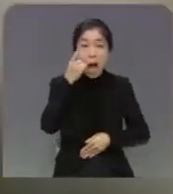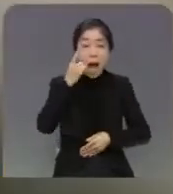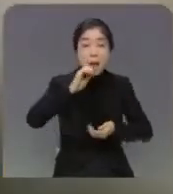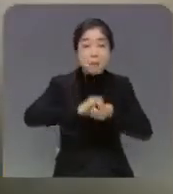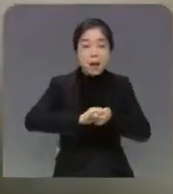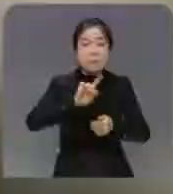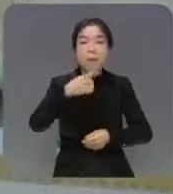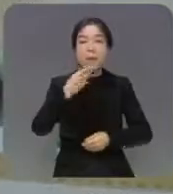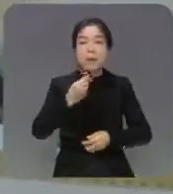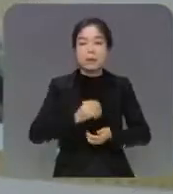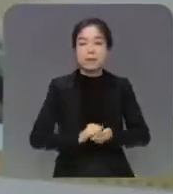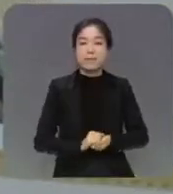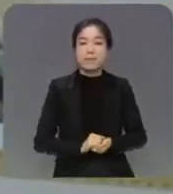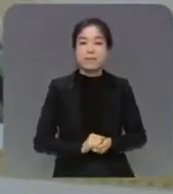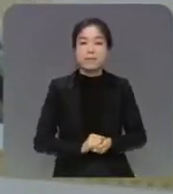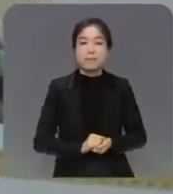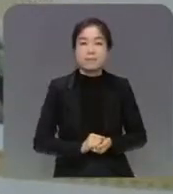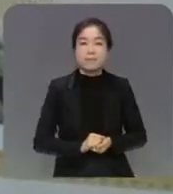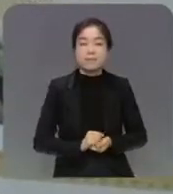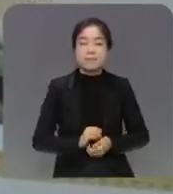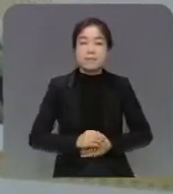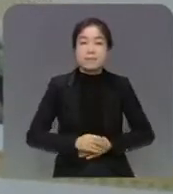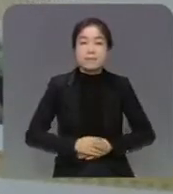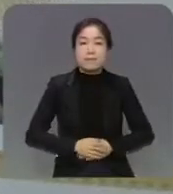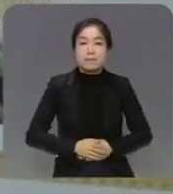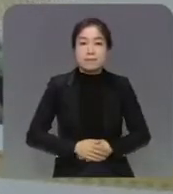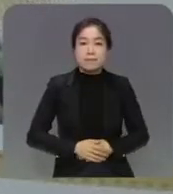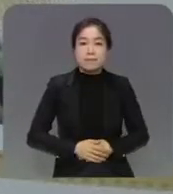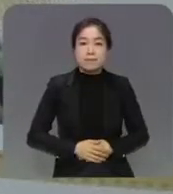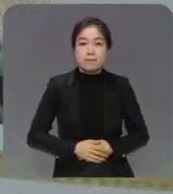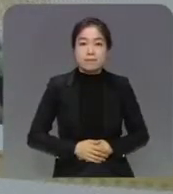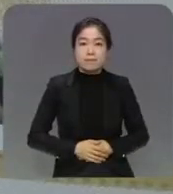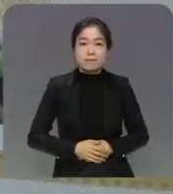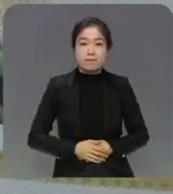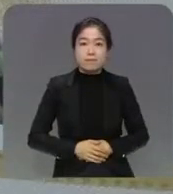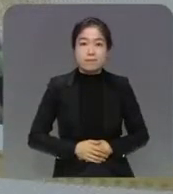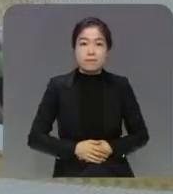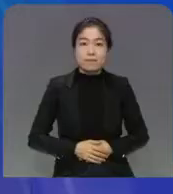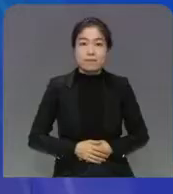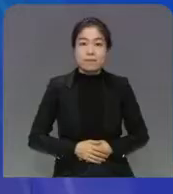한도는 100만 원입니다. 지금까지 단신 브리핑이었습니다.